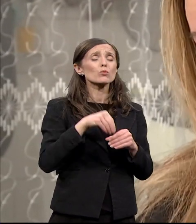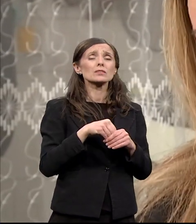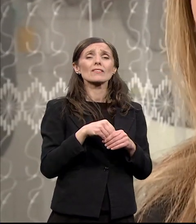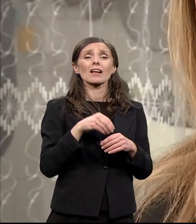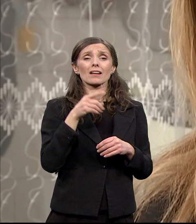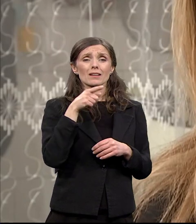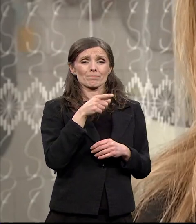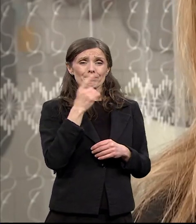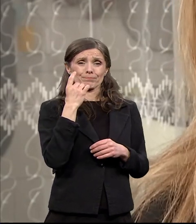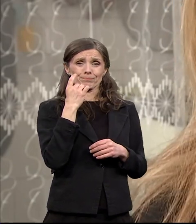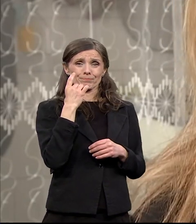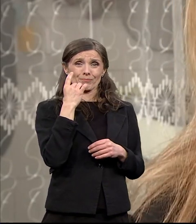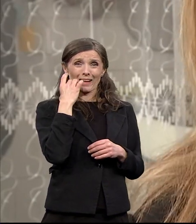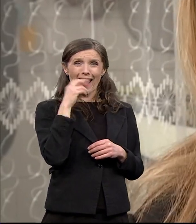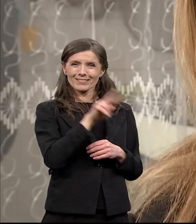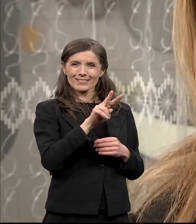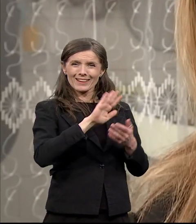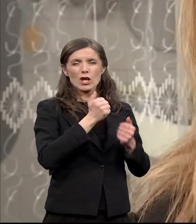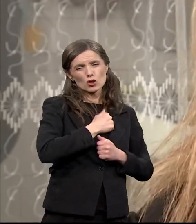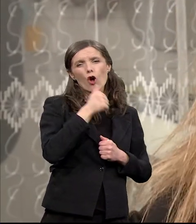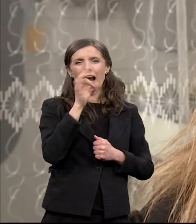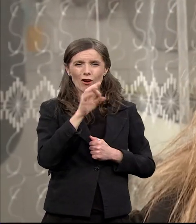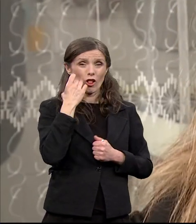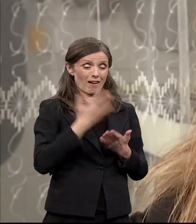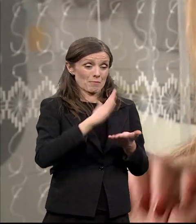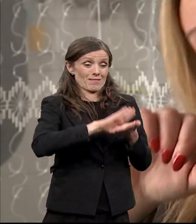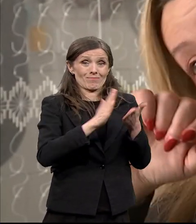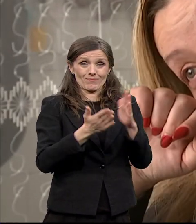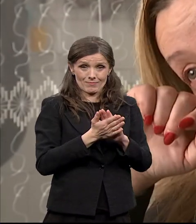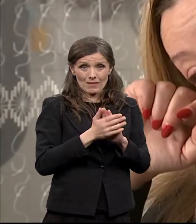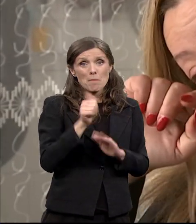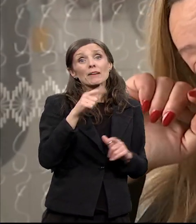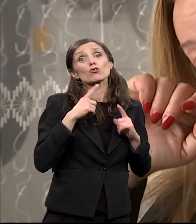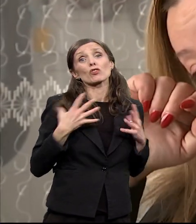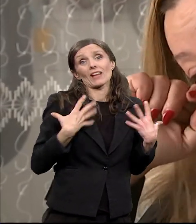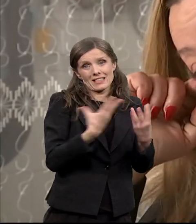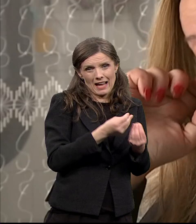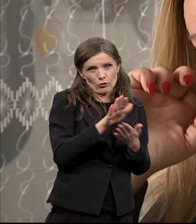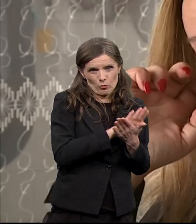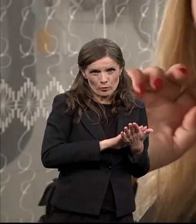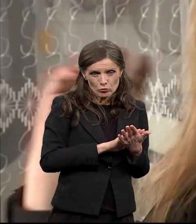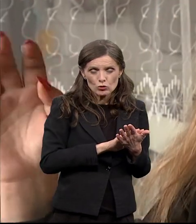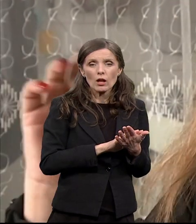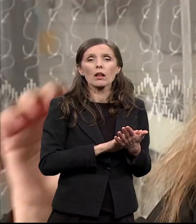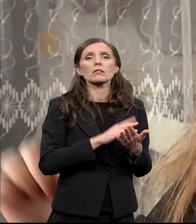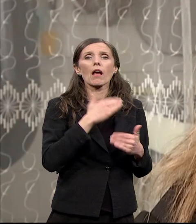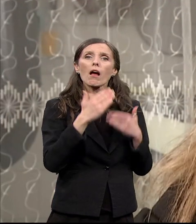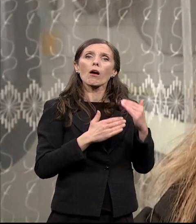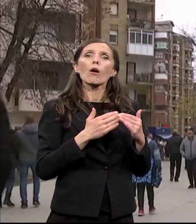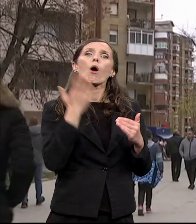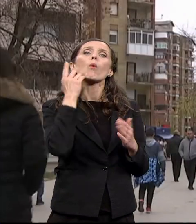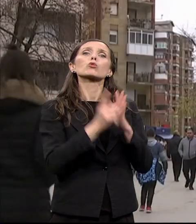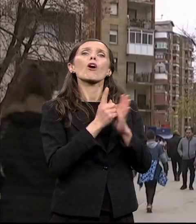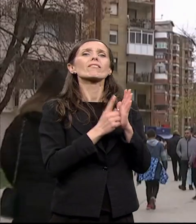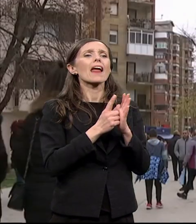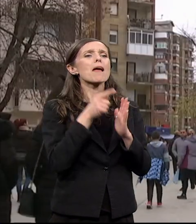se njih dvoje uzeli, Zoran i Olja, živjeli su prvo ovde sa mnom. I onda tad je još uvijek situacija u